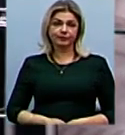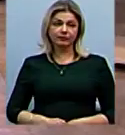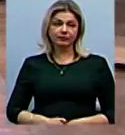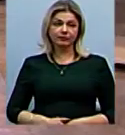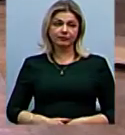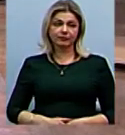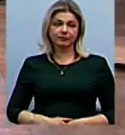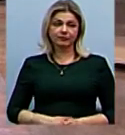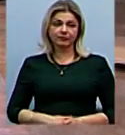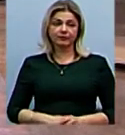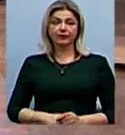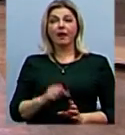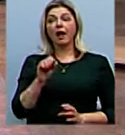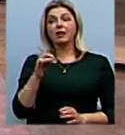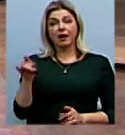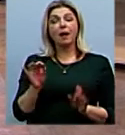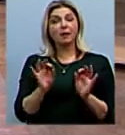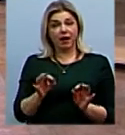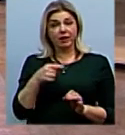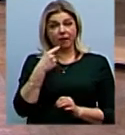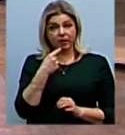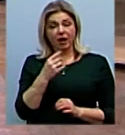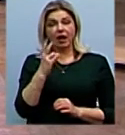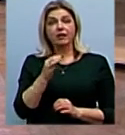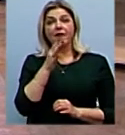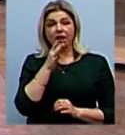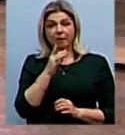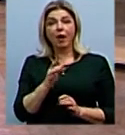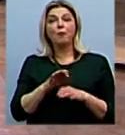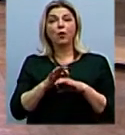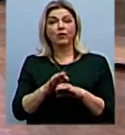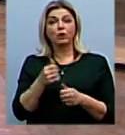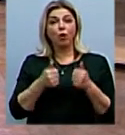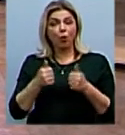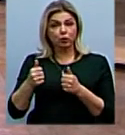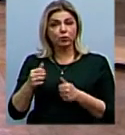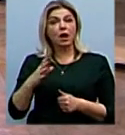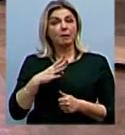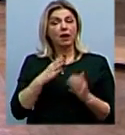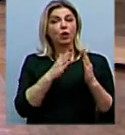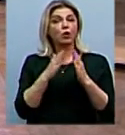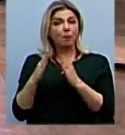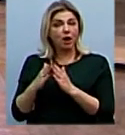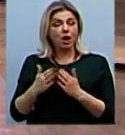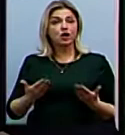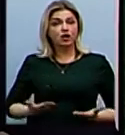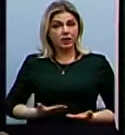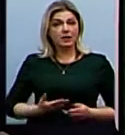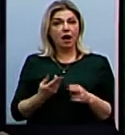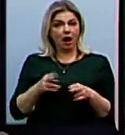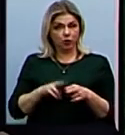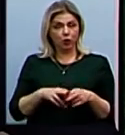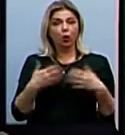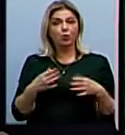Андрей на самом деле очень правильно говорит, но на момент проведения конкурса были дома, которые, жильцы которых уже